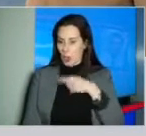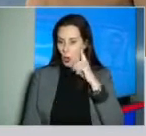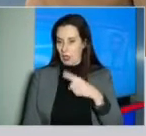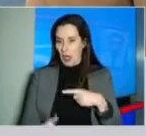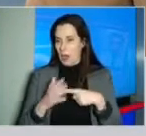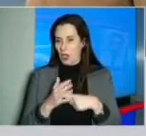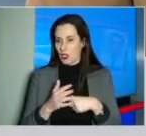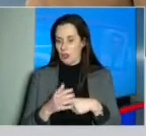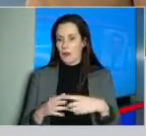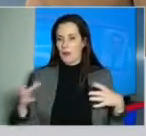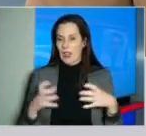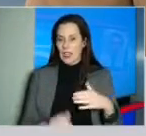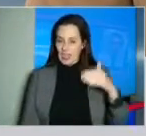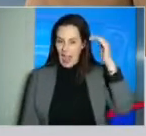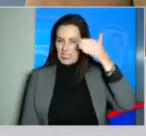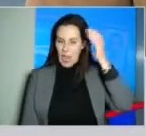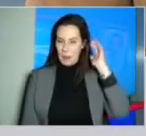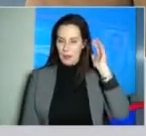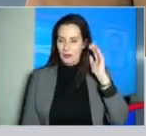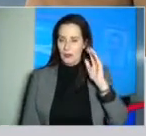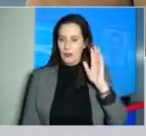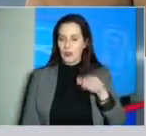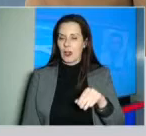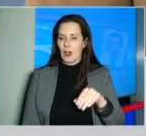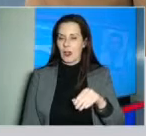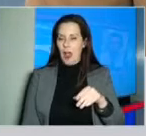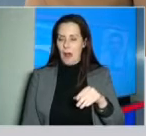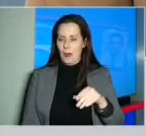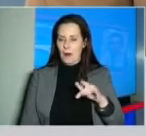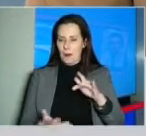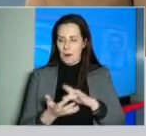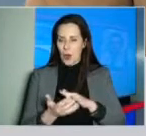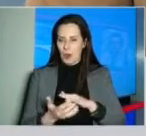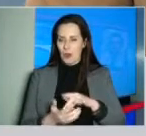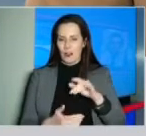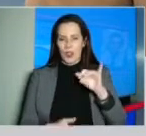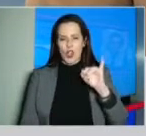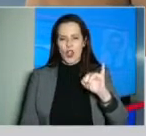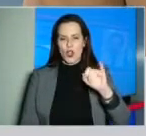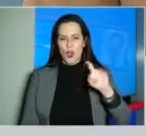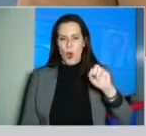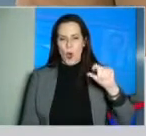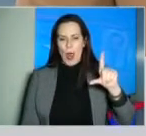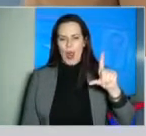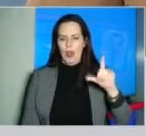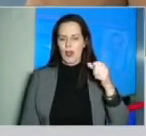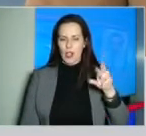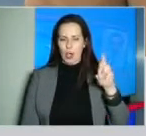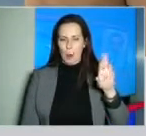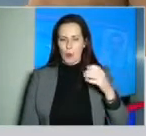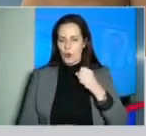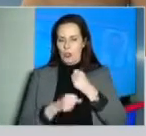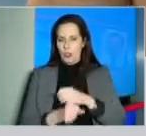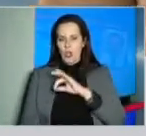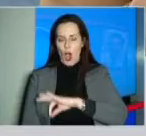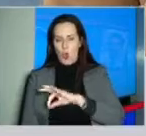למשל במפלגת גנץ לפיד, חוץ מיולר רזבוזוב, שהוא במקום יש עתיד, אין שם נציג, שום נציג שמדבר לקהל הזה.